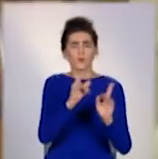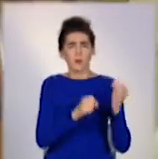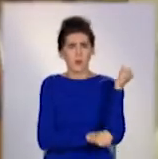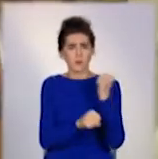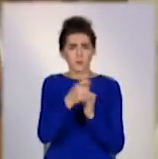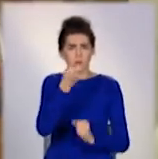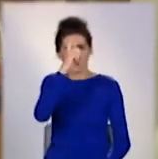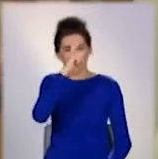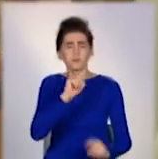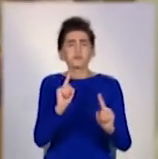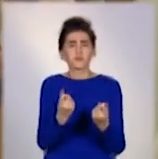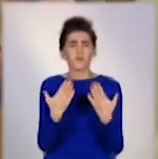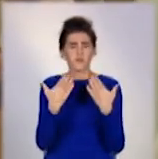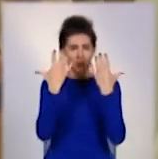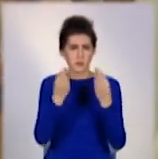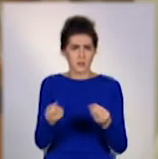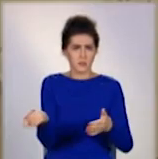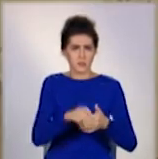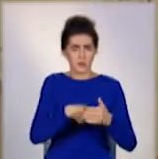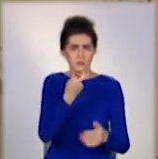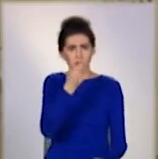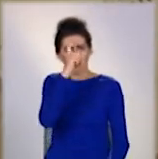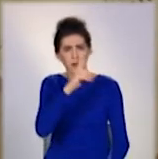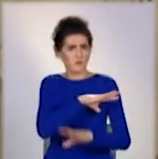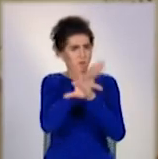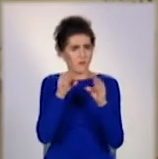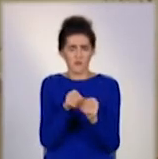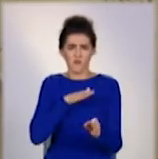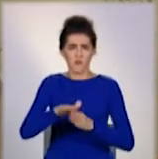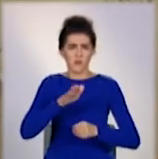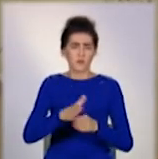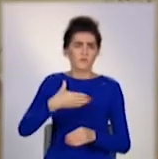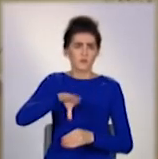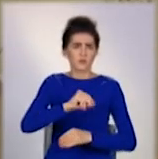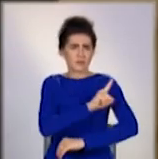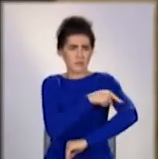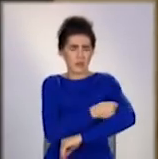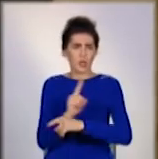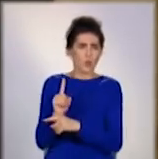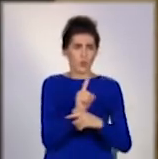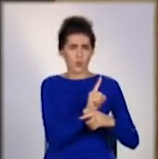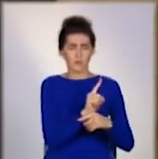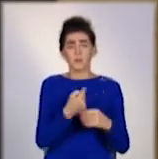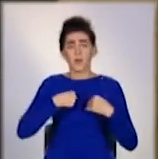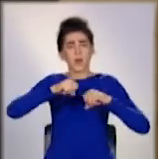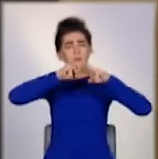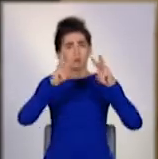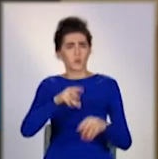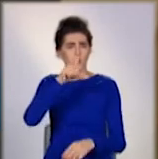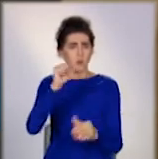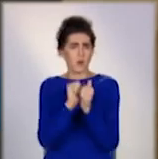їх робота на вихідних під забороною, адже дотримуються усіх санітарних норм. Ми обслужуємо клієнтів по